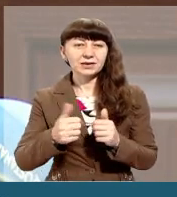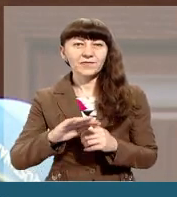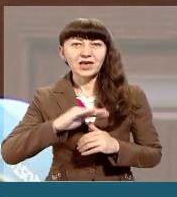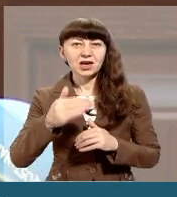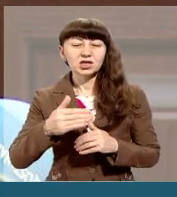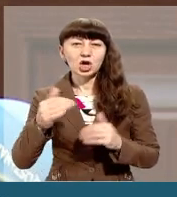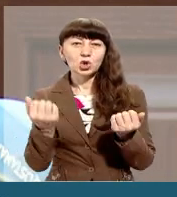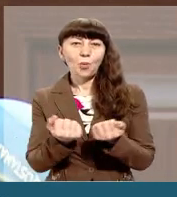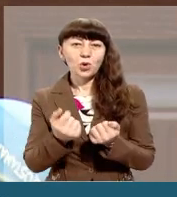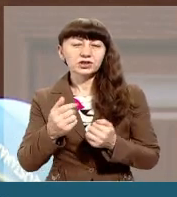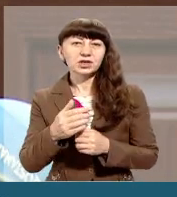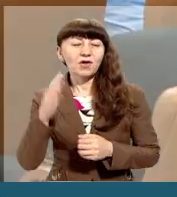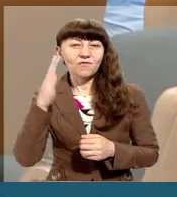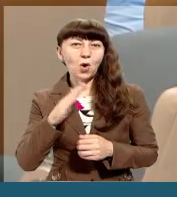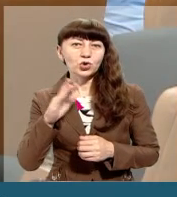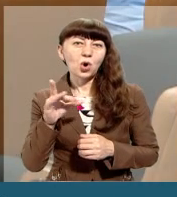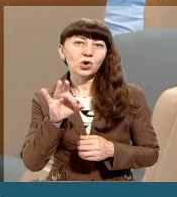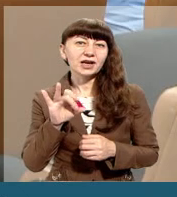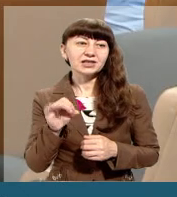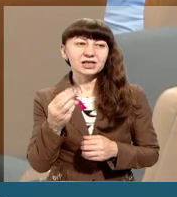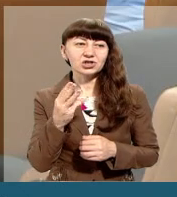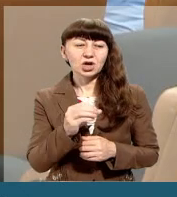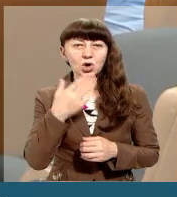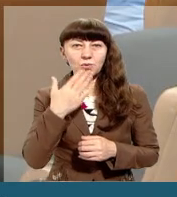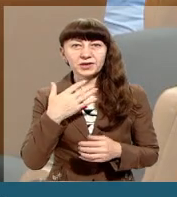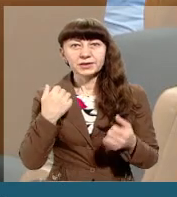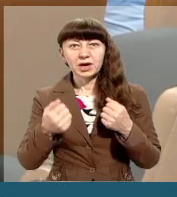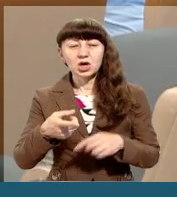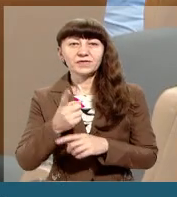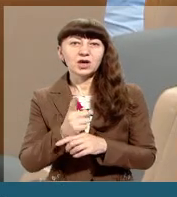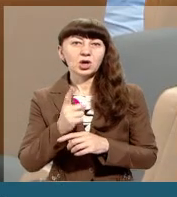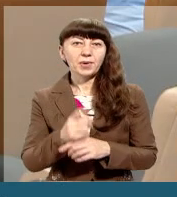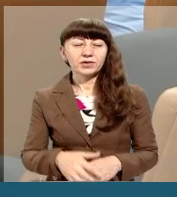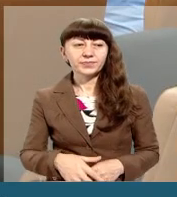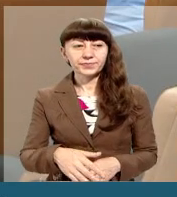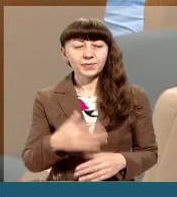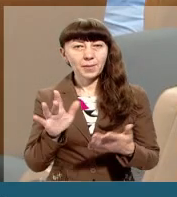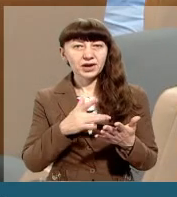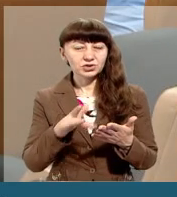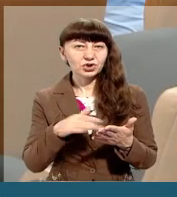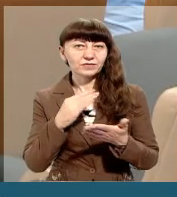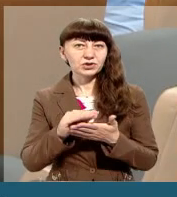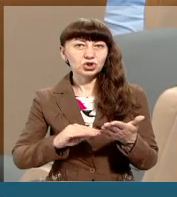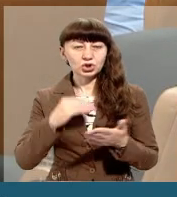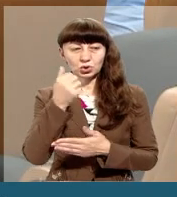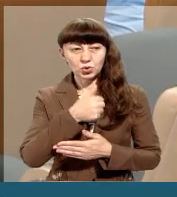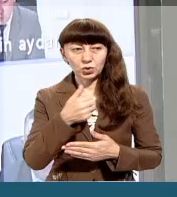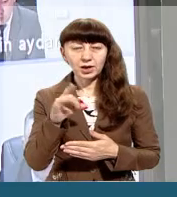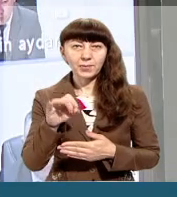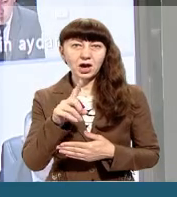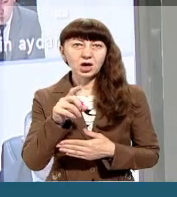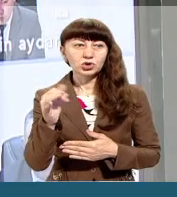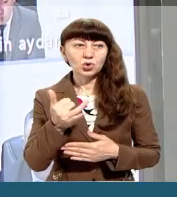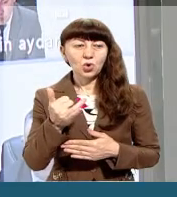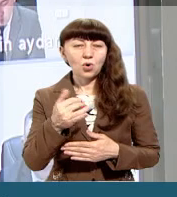водохранилищем. Основное направление для отдыхающих – любительское и спортивное рыболовство. По примерным подсчетам, в течение года базу